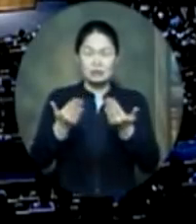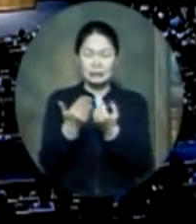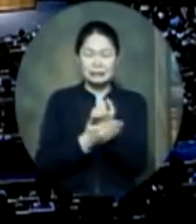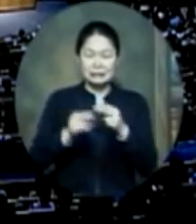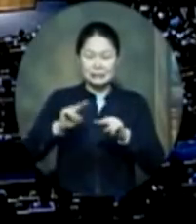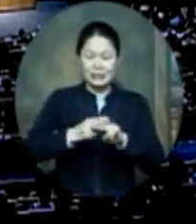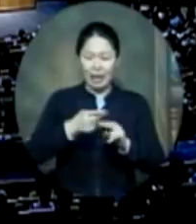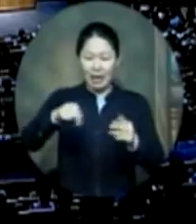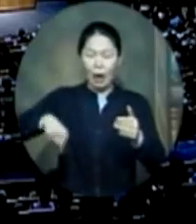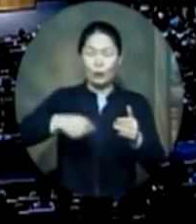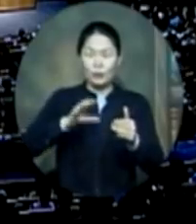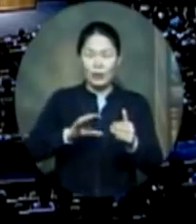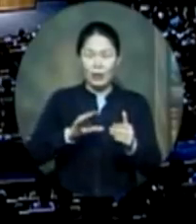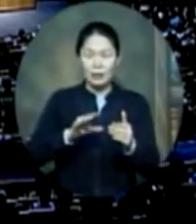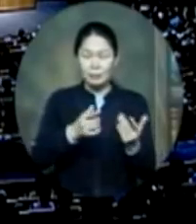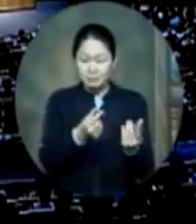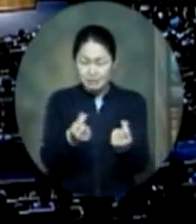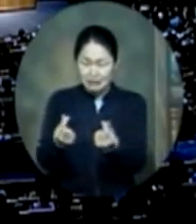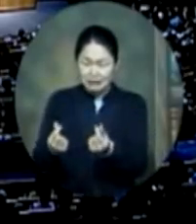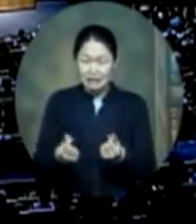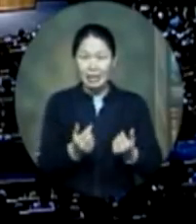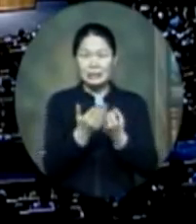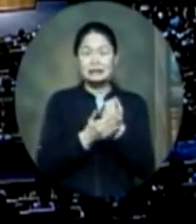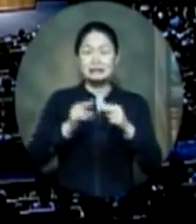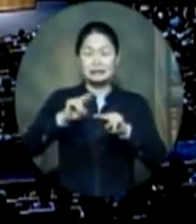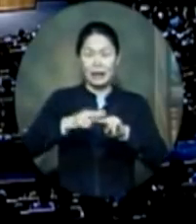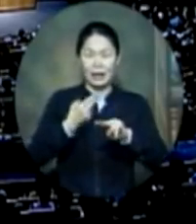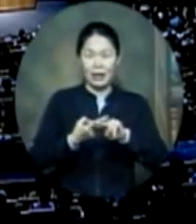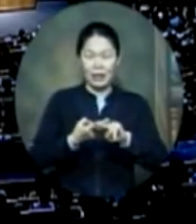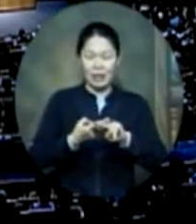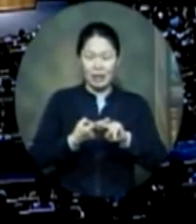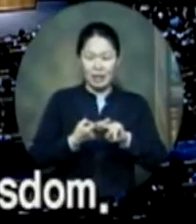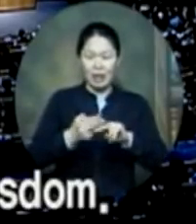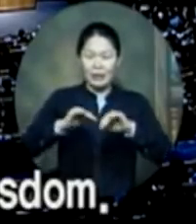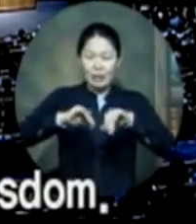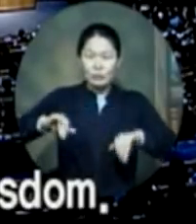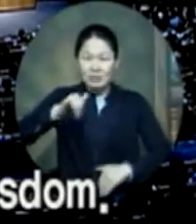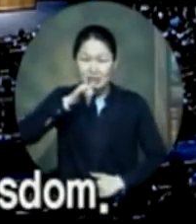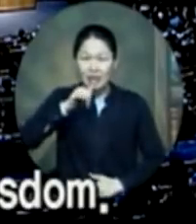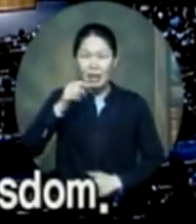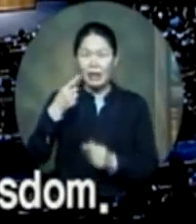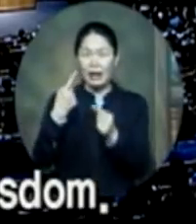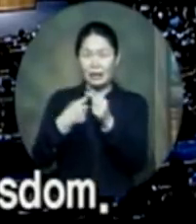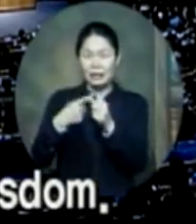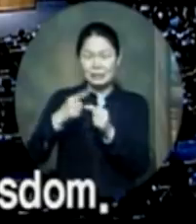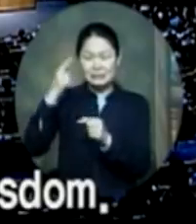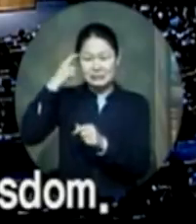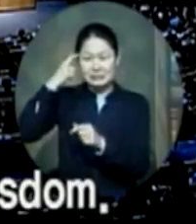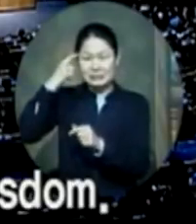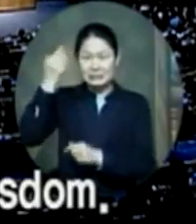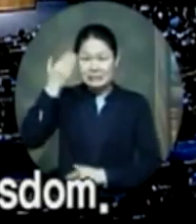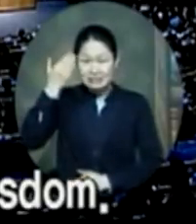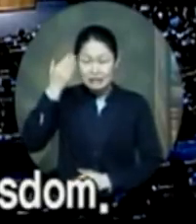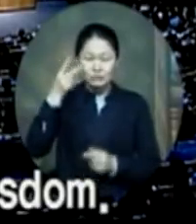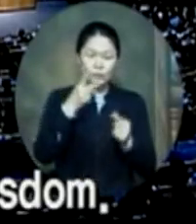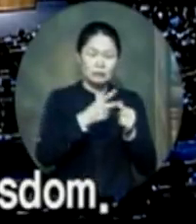중에 아주 비슷한 은사가 이렇게 갈리는 것이 있는데 하나가 지식의 은사와 지혜의